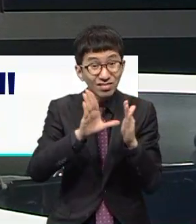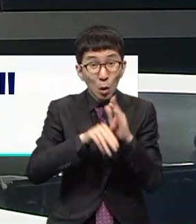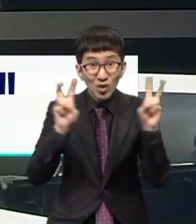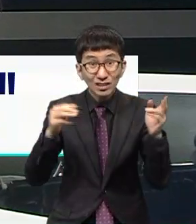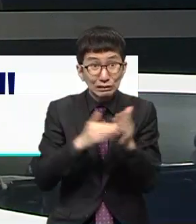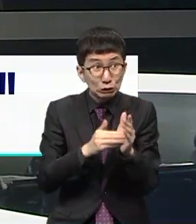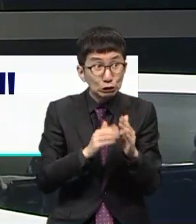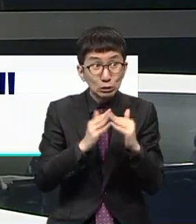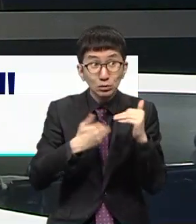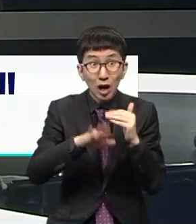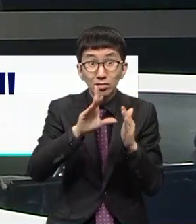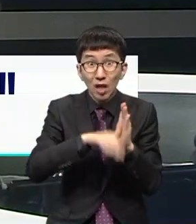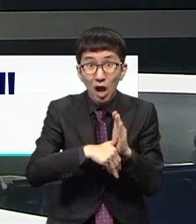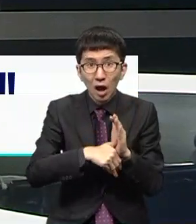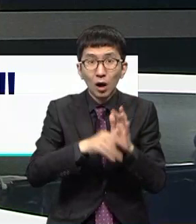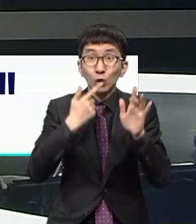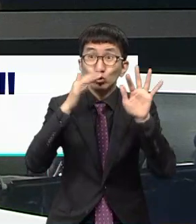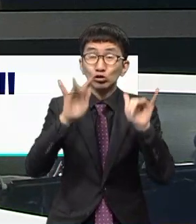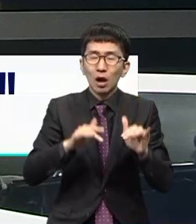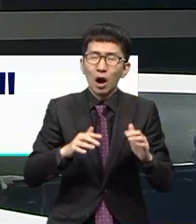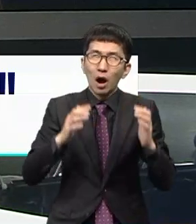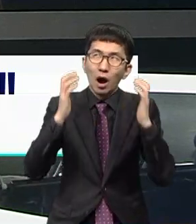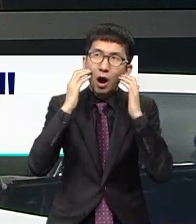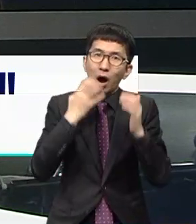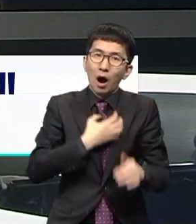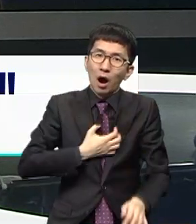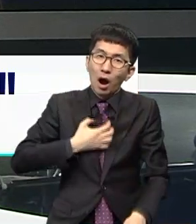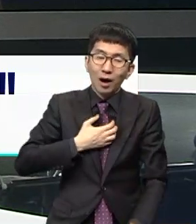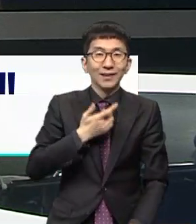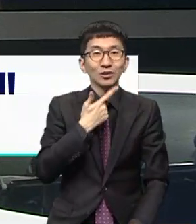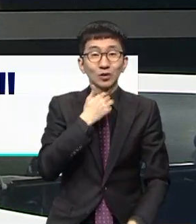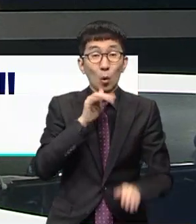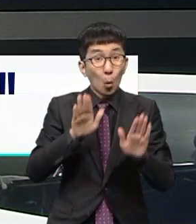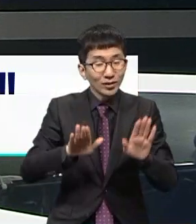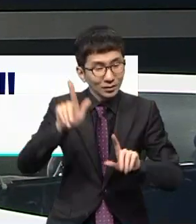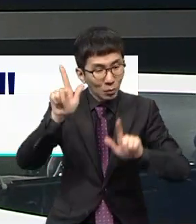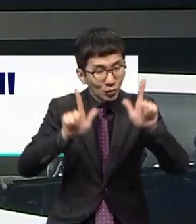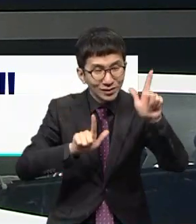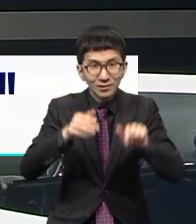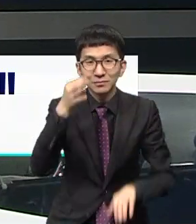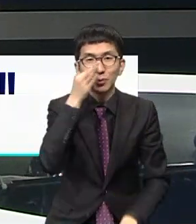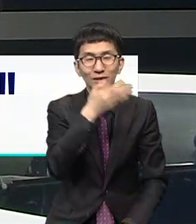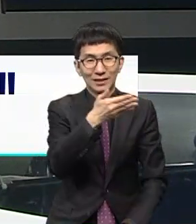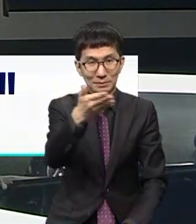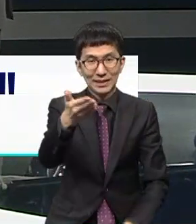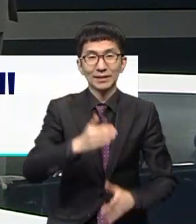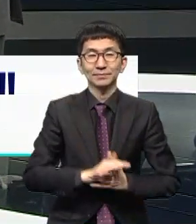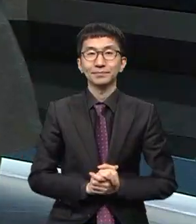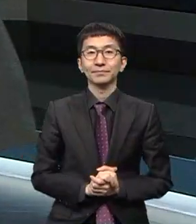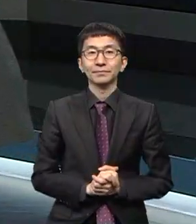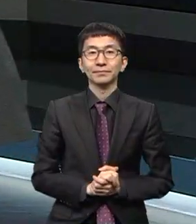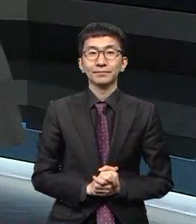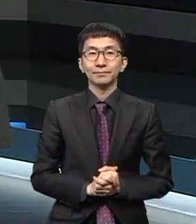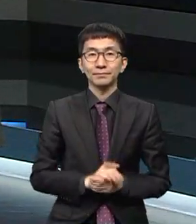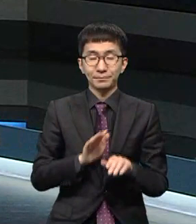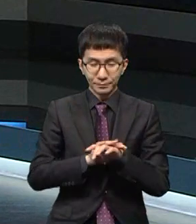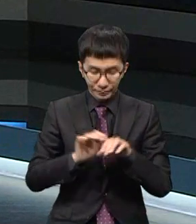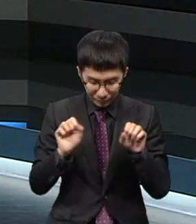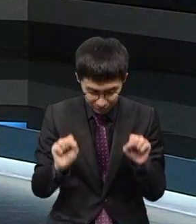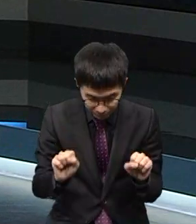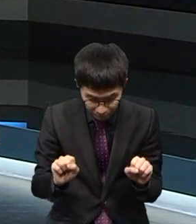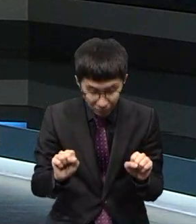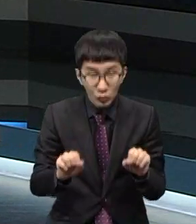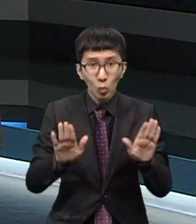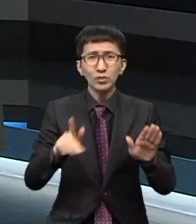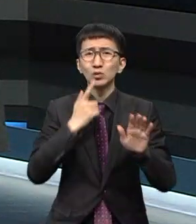눈 때문에 고생했던 적이 많은데 오늘은 어떨지 서울 도심에 나가 있는 취재 기자 연결해 보겠습니다. 자, 김민정